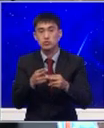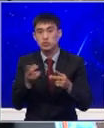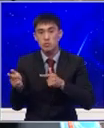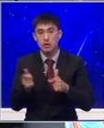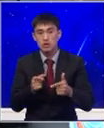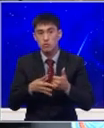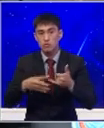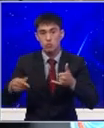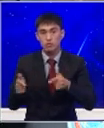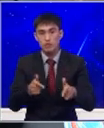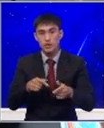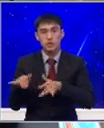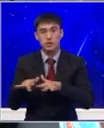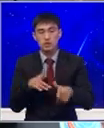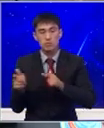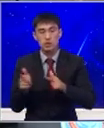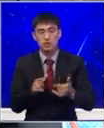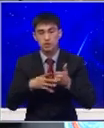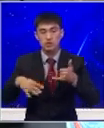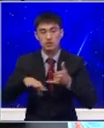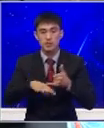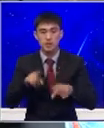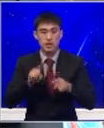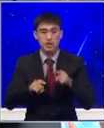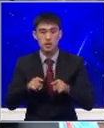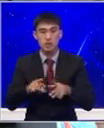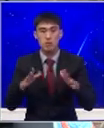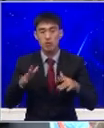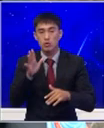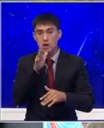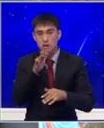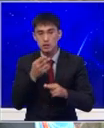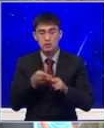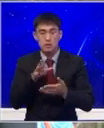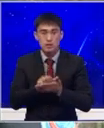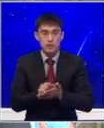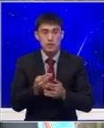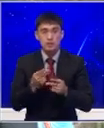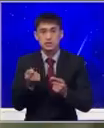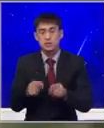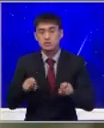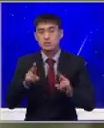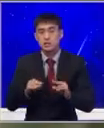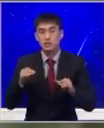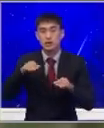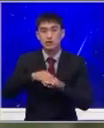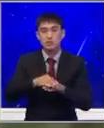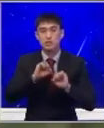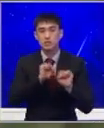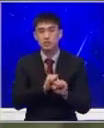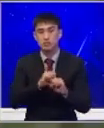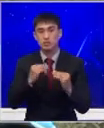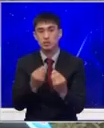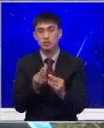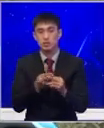подготовить почву и процесс подготовки земли иногда занимает годы семена накрываются специальными защитными пластинками